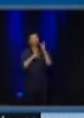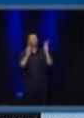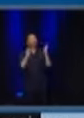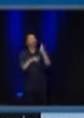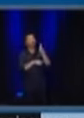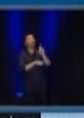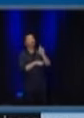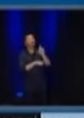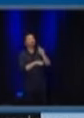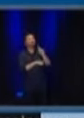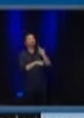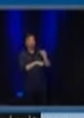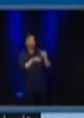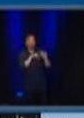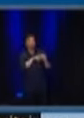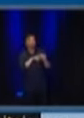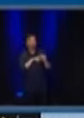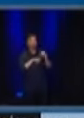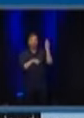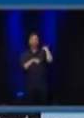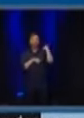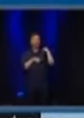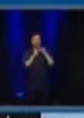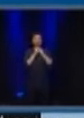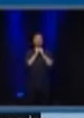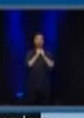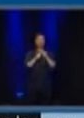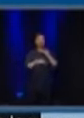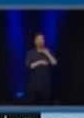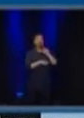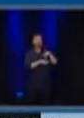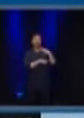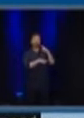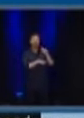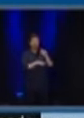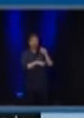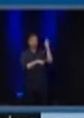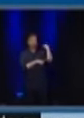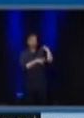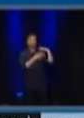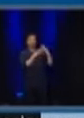le variant Delta, là, qui est en train de remplacer le variant Alpha,